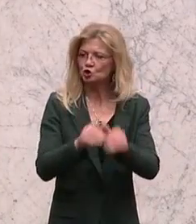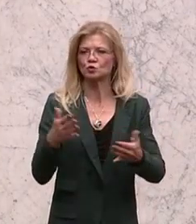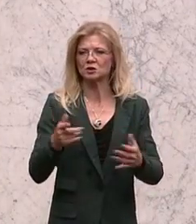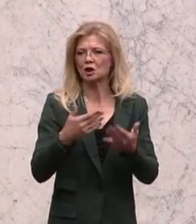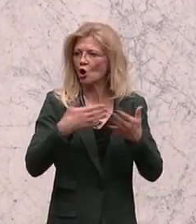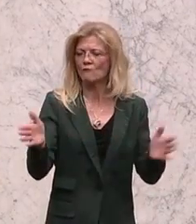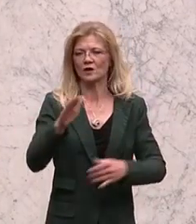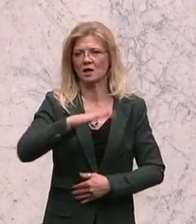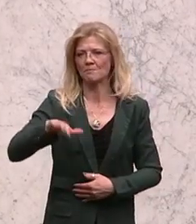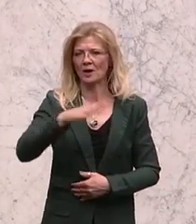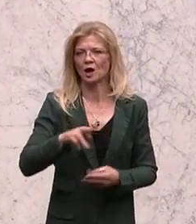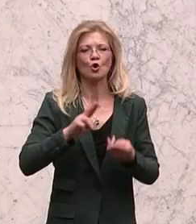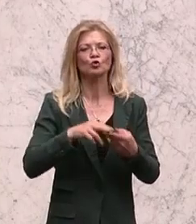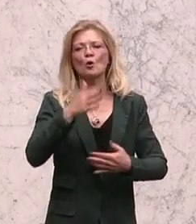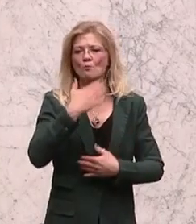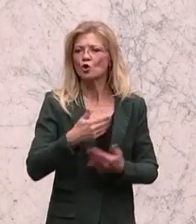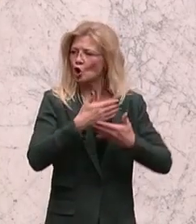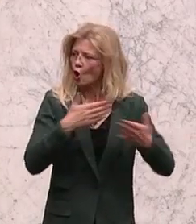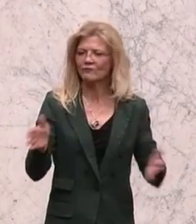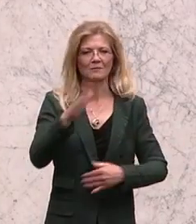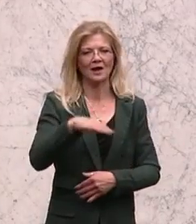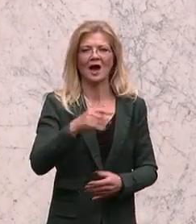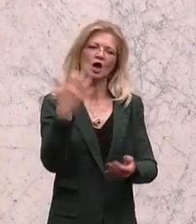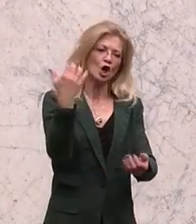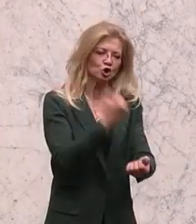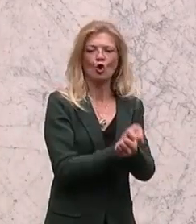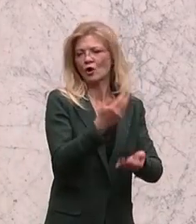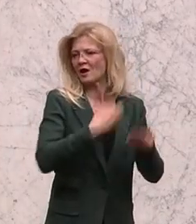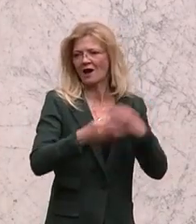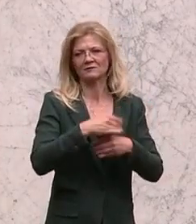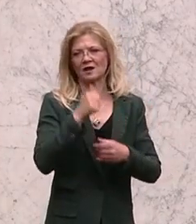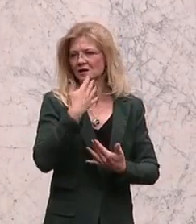Drogenhandel keinen Platz mehr einräumen. Hier sollten Sie mit uns gehen.